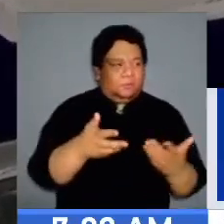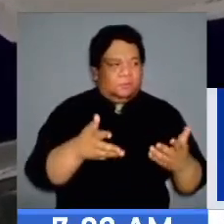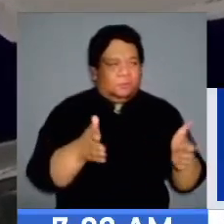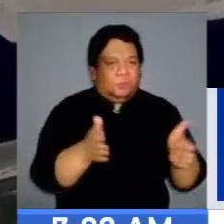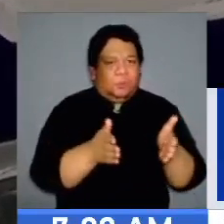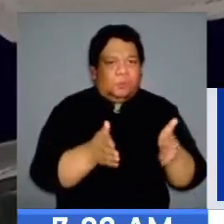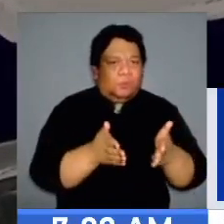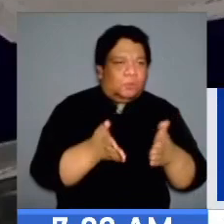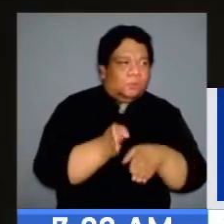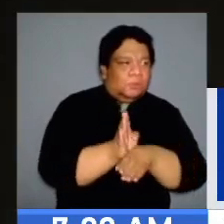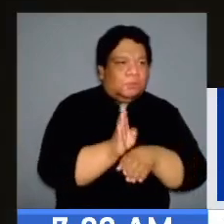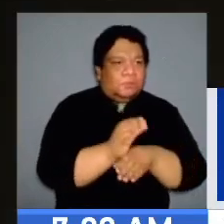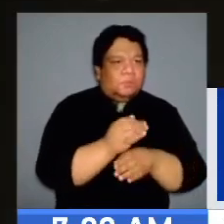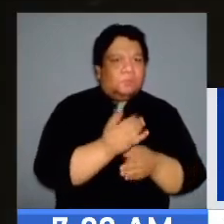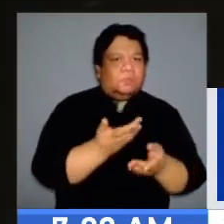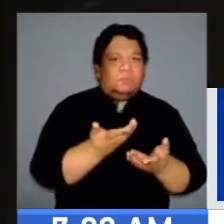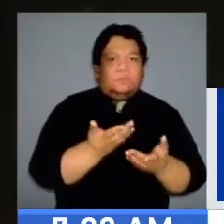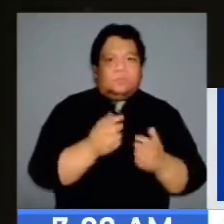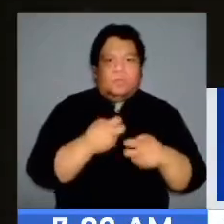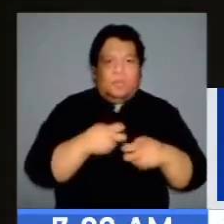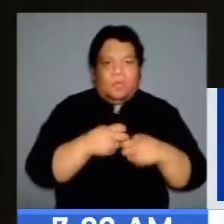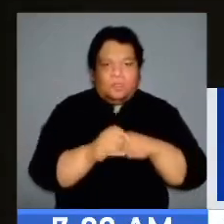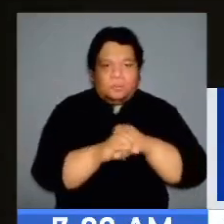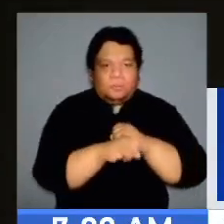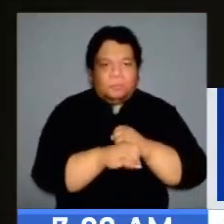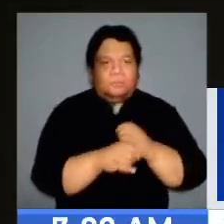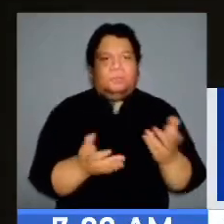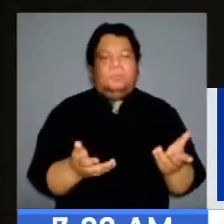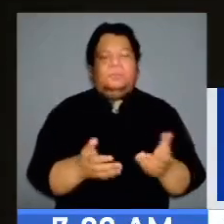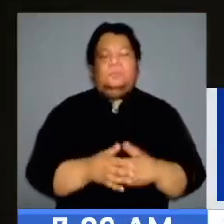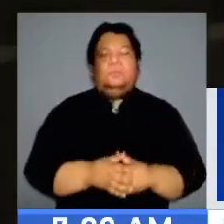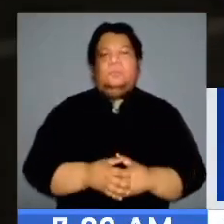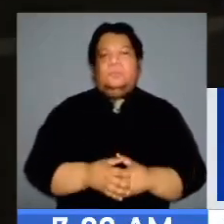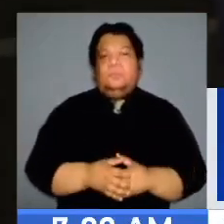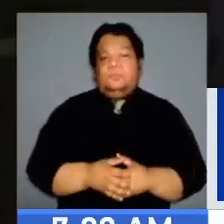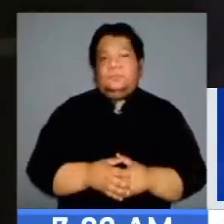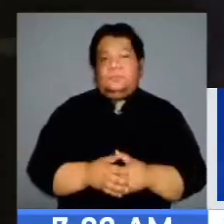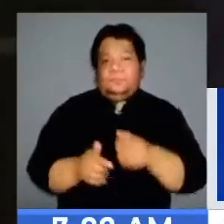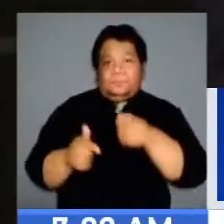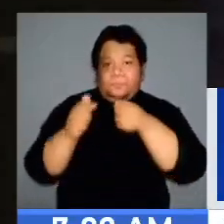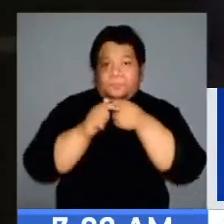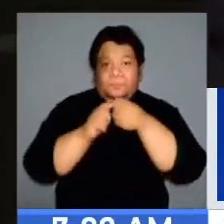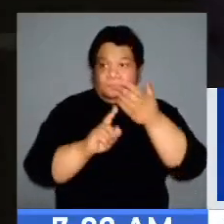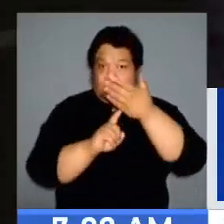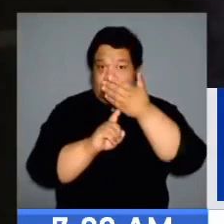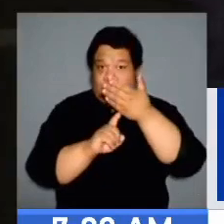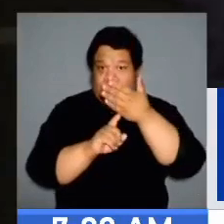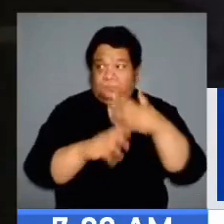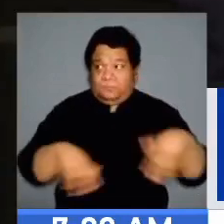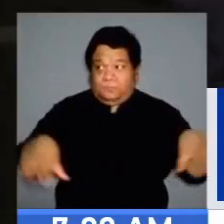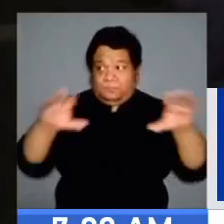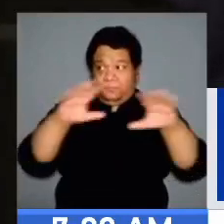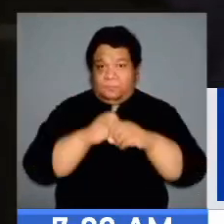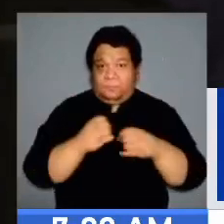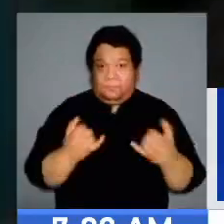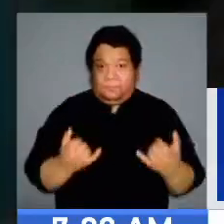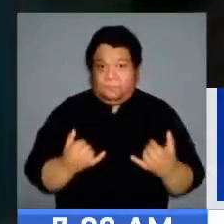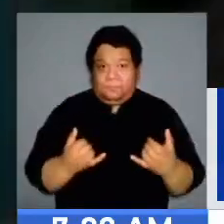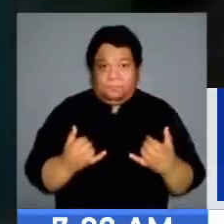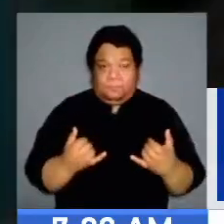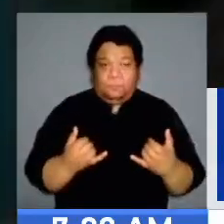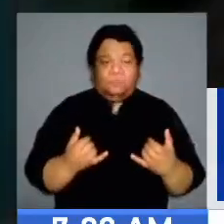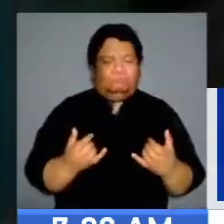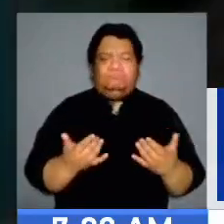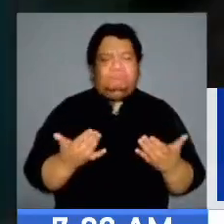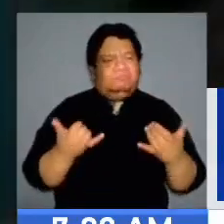negosyo gaya nitong mga jeepney. Matapos man daw ang transport strike ngayong araw, tuloy ang kanilang laban at panawagan. Hindi pa